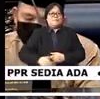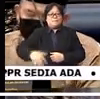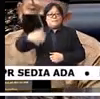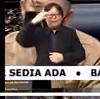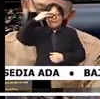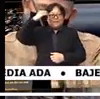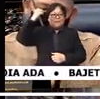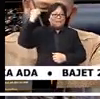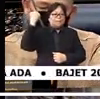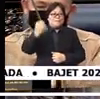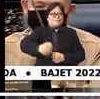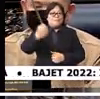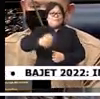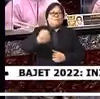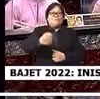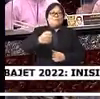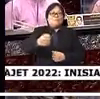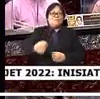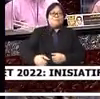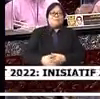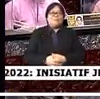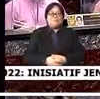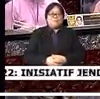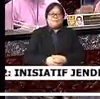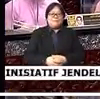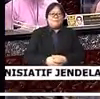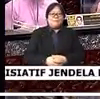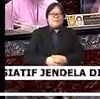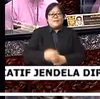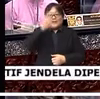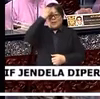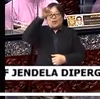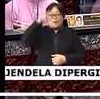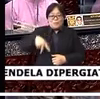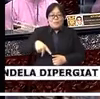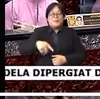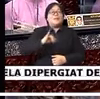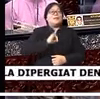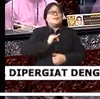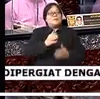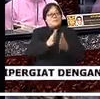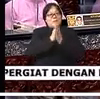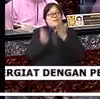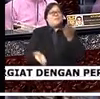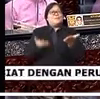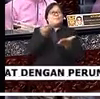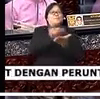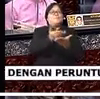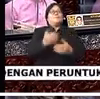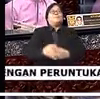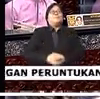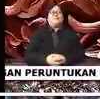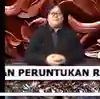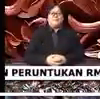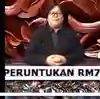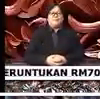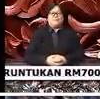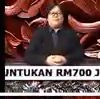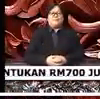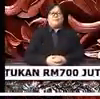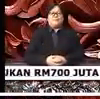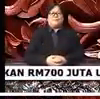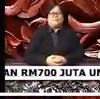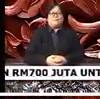kita milik mereka, bahawa kemenangan itu milik mereka. Wabillahi taufiq wal hidayah.